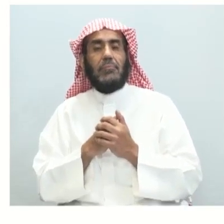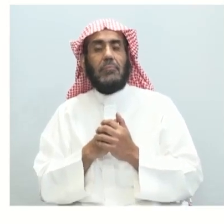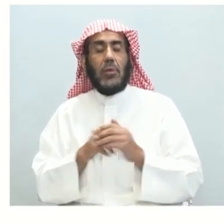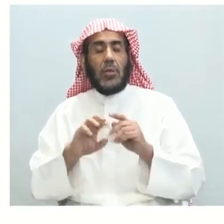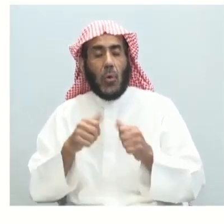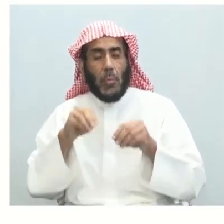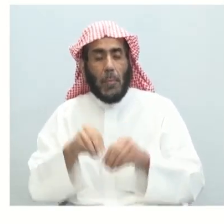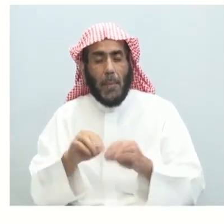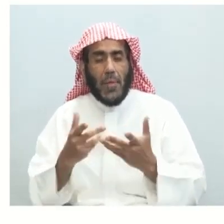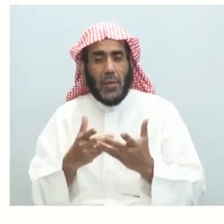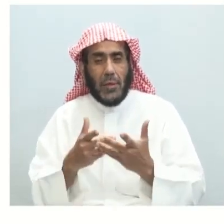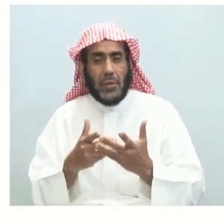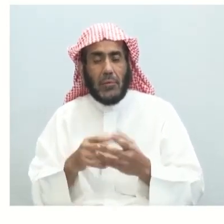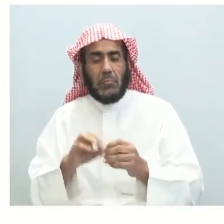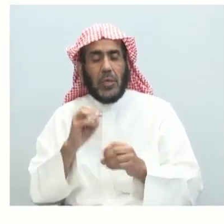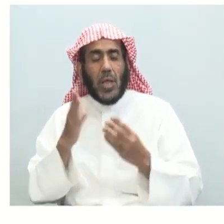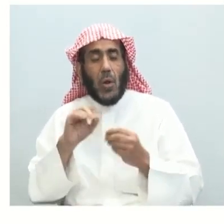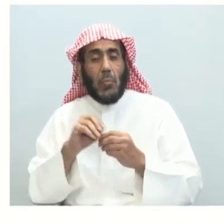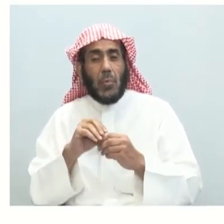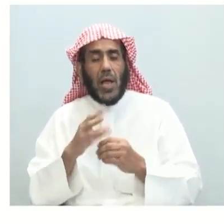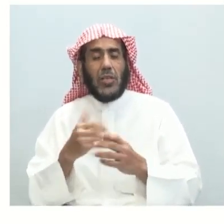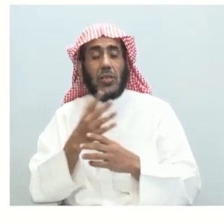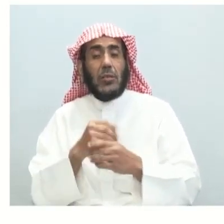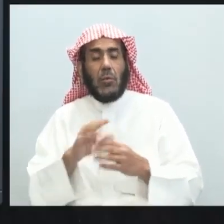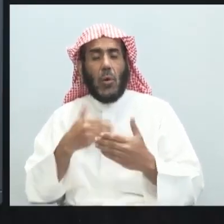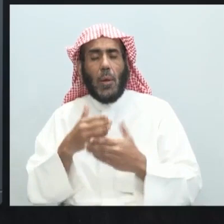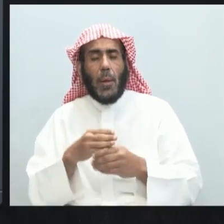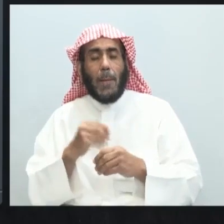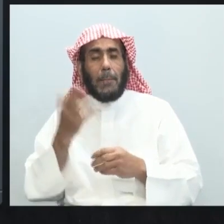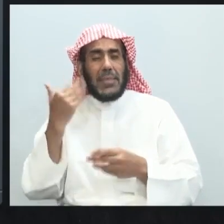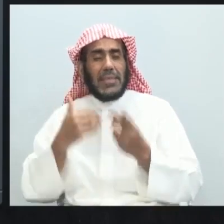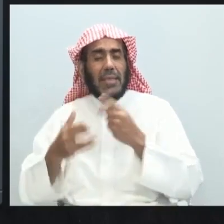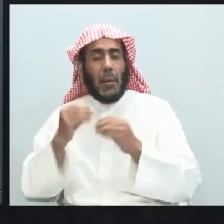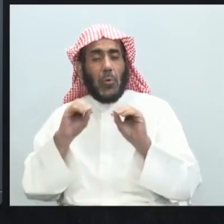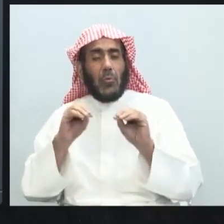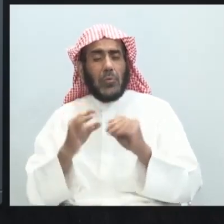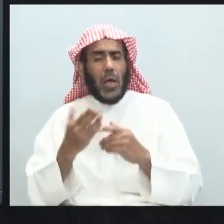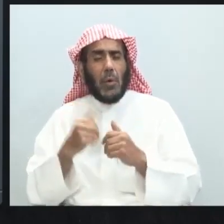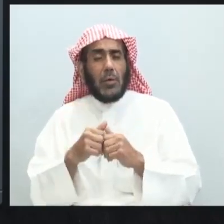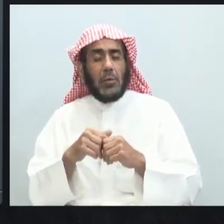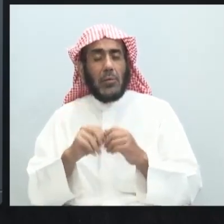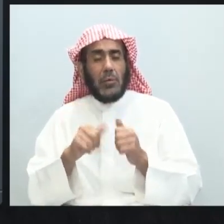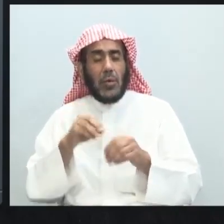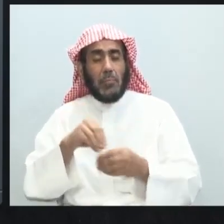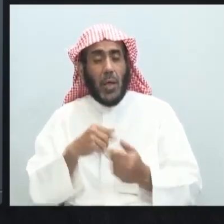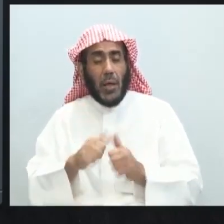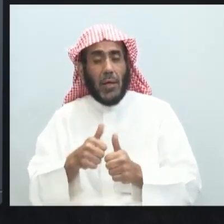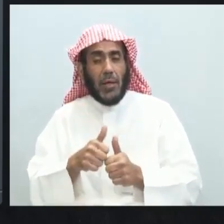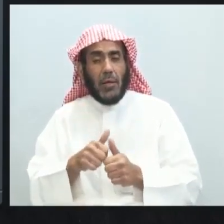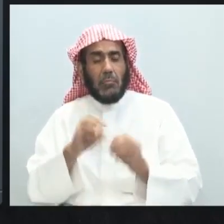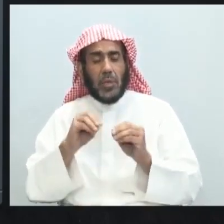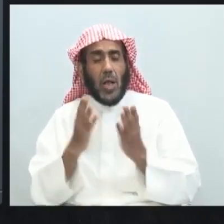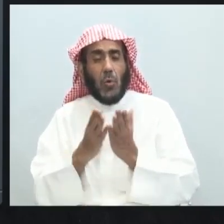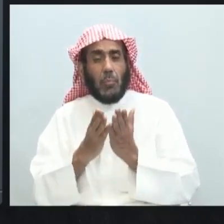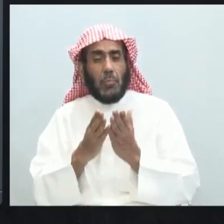نقوم هنا بماذا ابني تعلم ماذا الجديد اذا بعدما قمنا باسترجاع ماذا ما تعلمناه سابقا ان لا نبدا في ماذا في